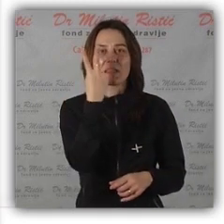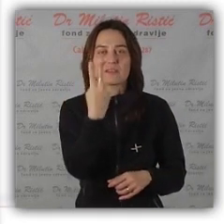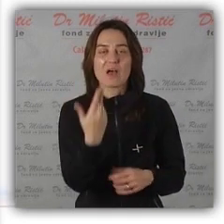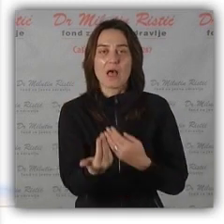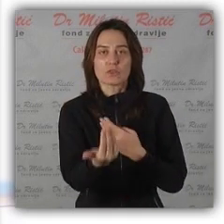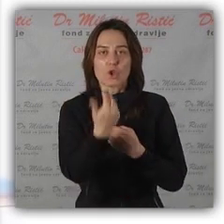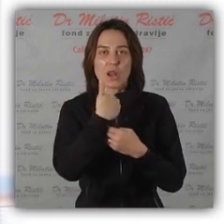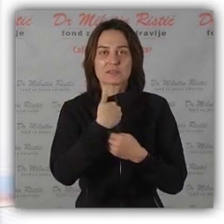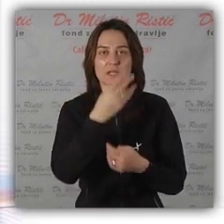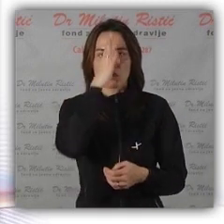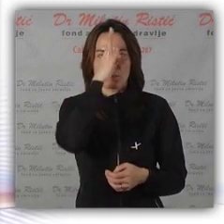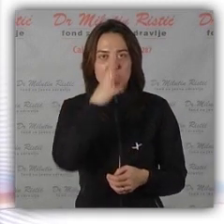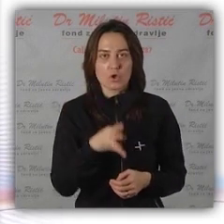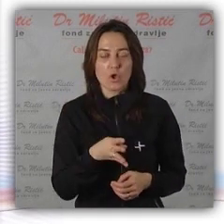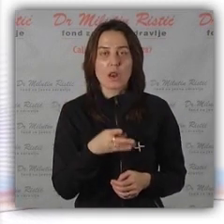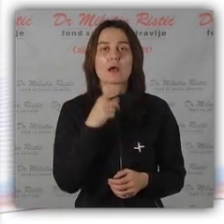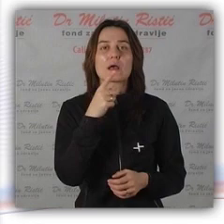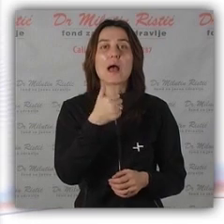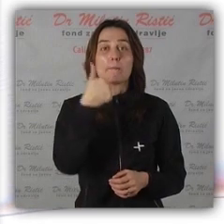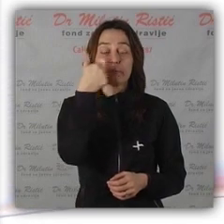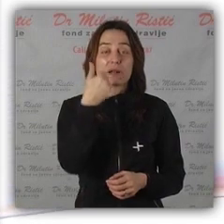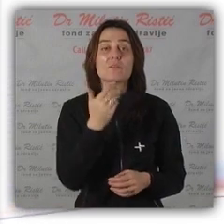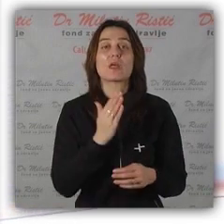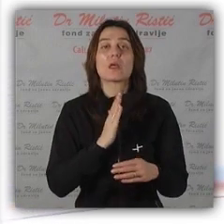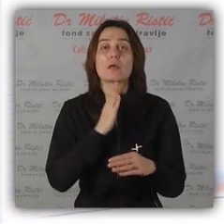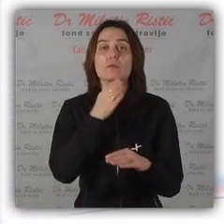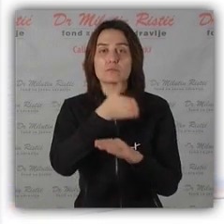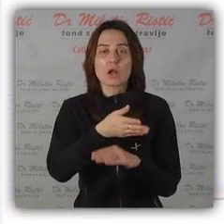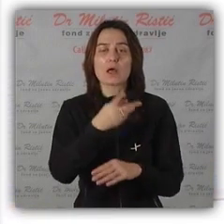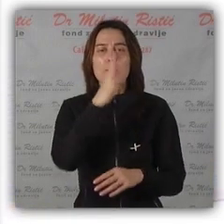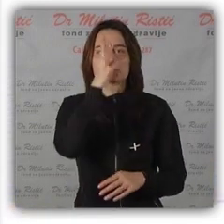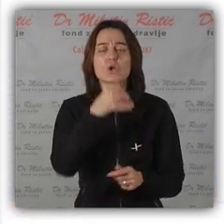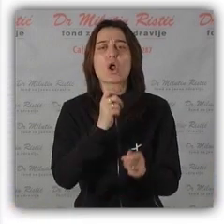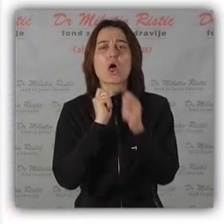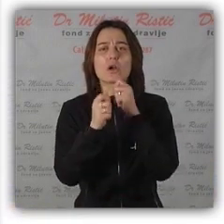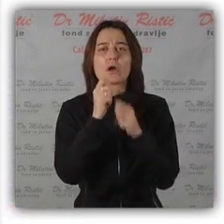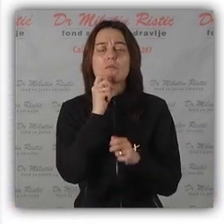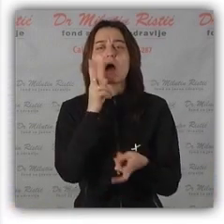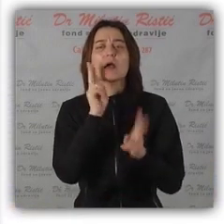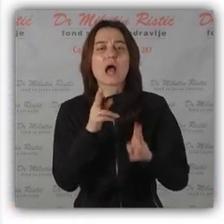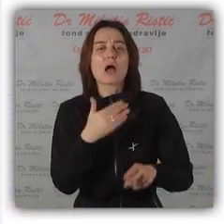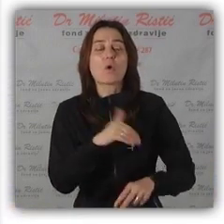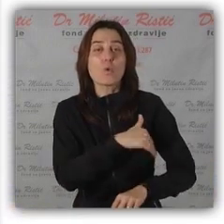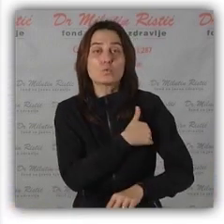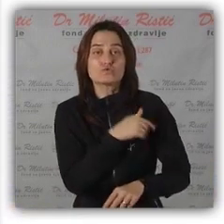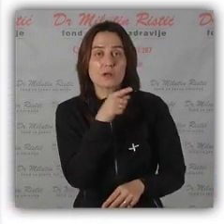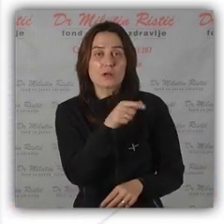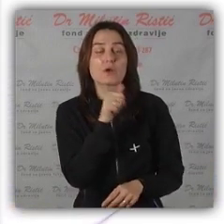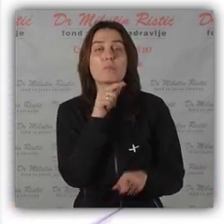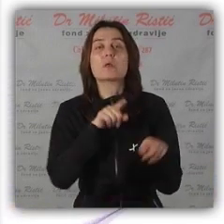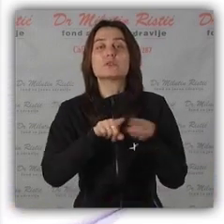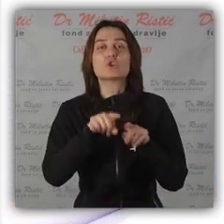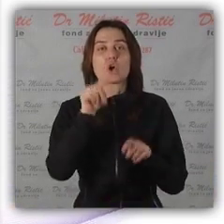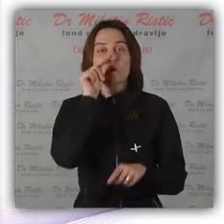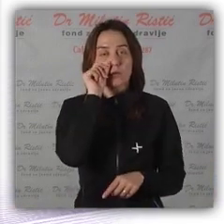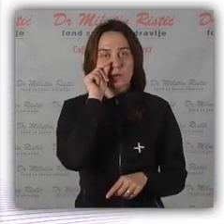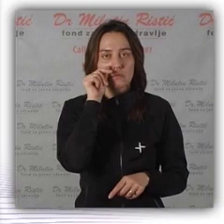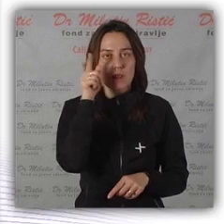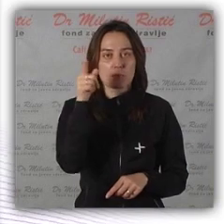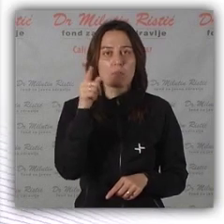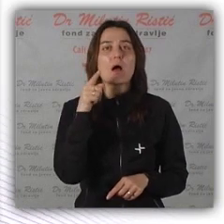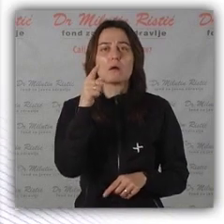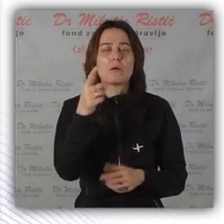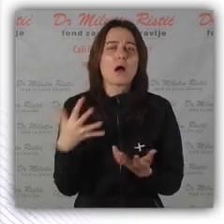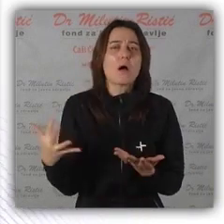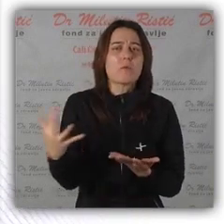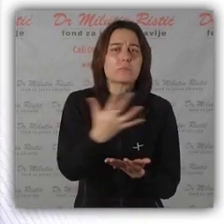podrazumeva najčešće 2 dolaska kod psihologa. Pri prvom dolasku psiholog razgovara kako sa učenikom, tako i sa